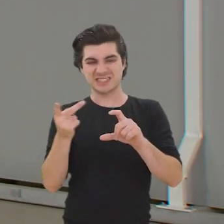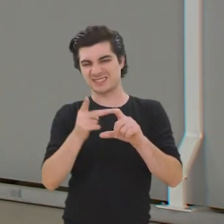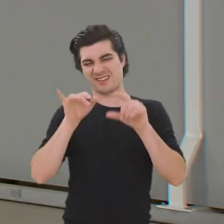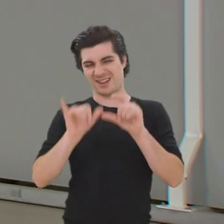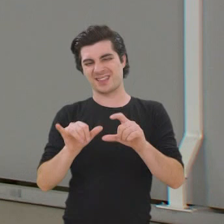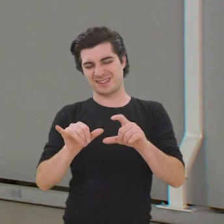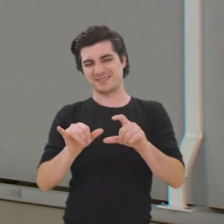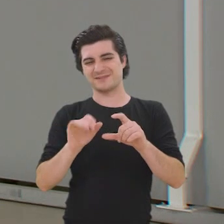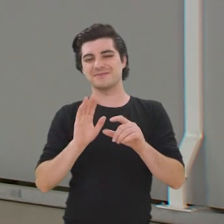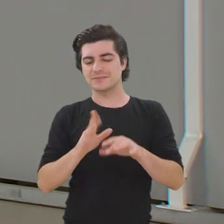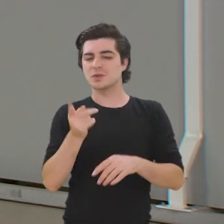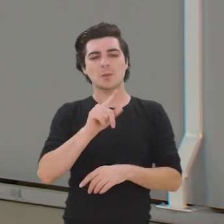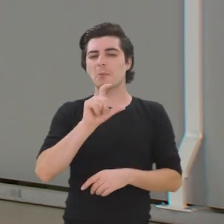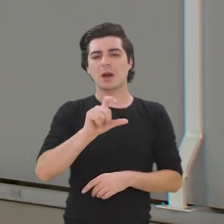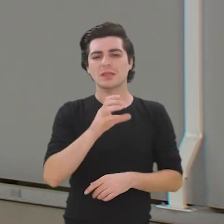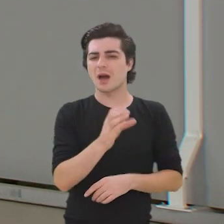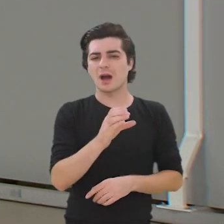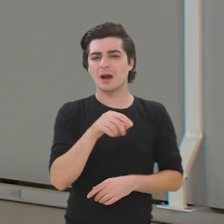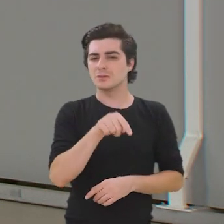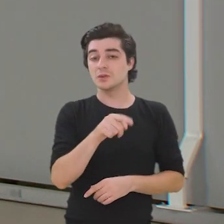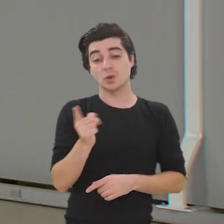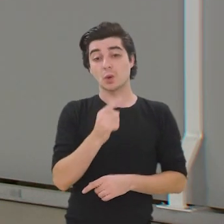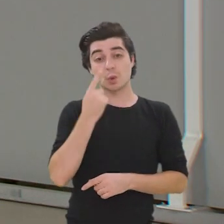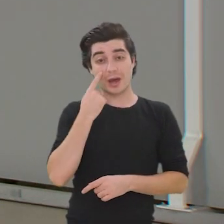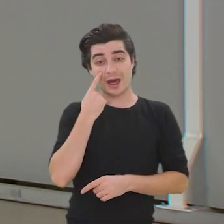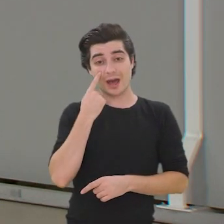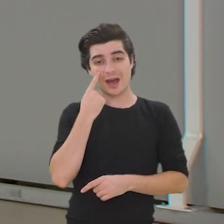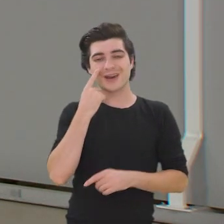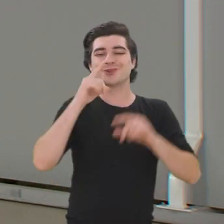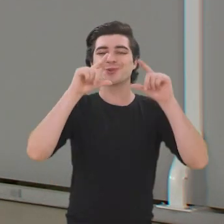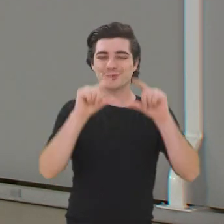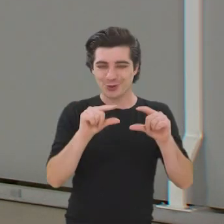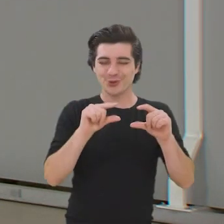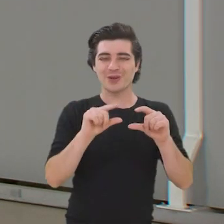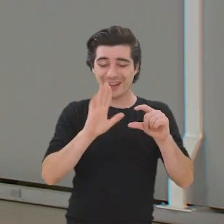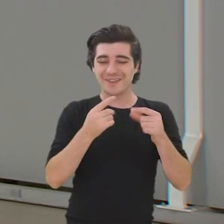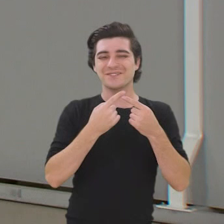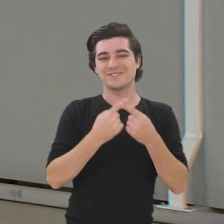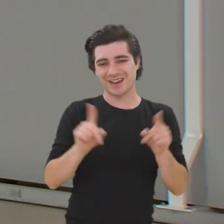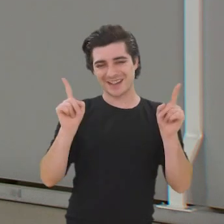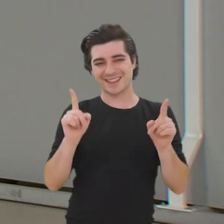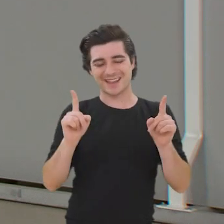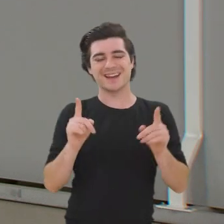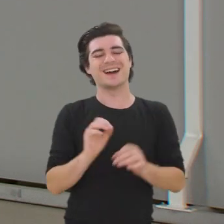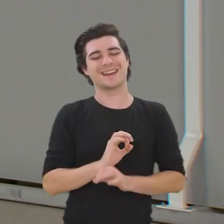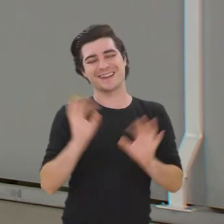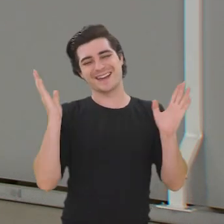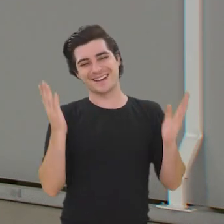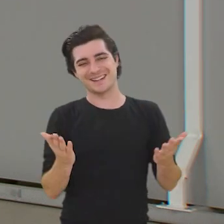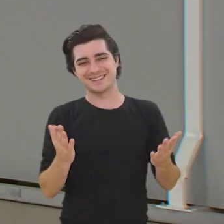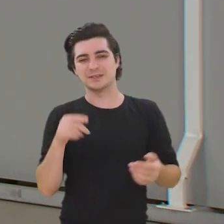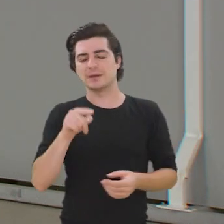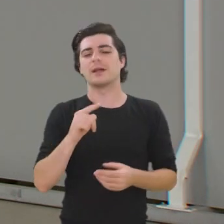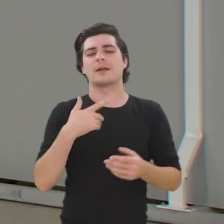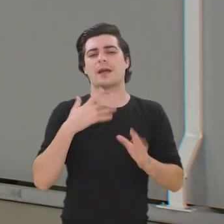birbiriyle aynı. Bu bardak buna göre küçük. Küçük ve farklı. Harika. Şimdi